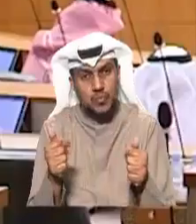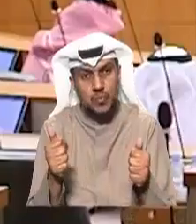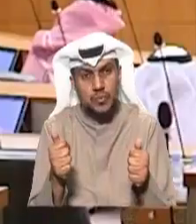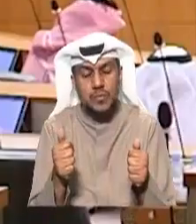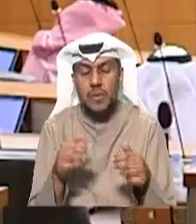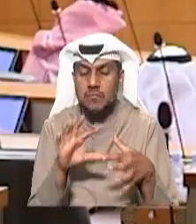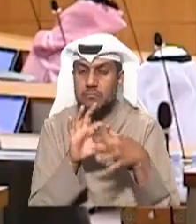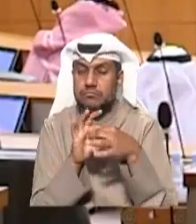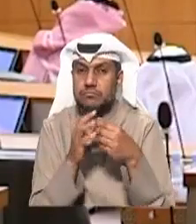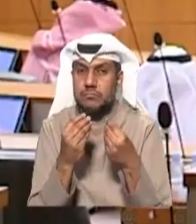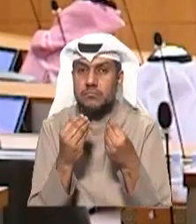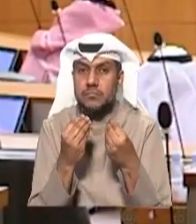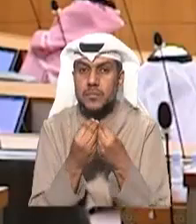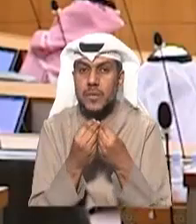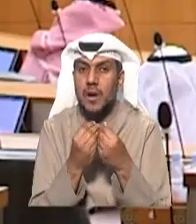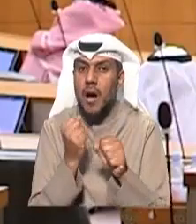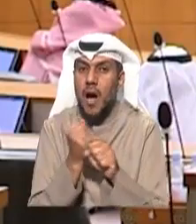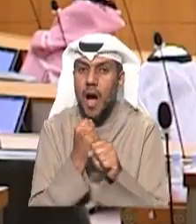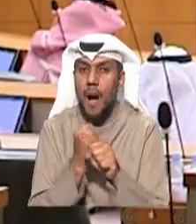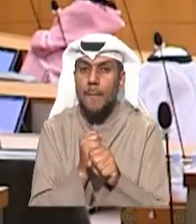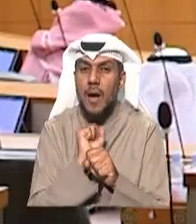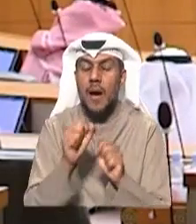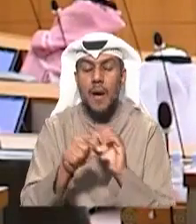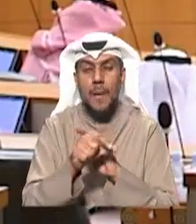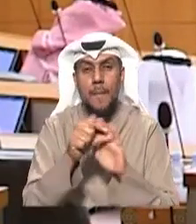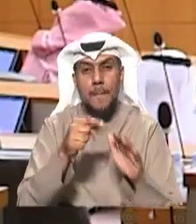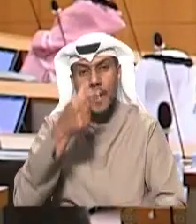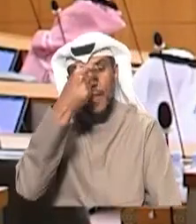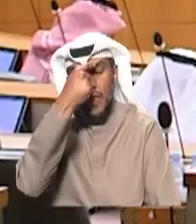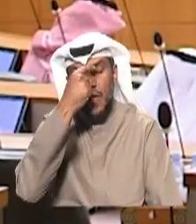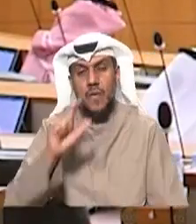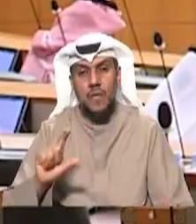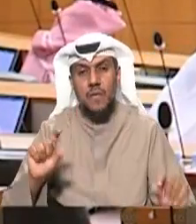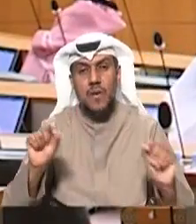في التعامل مع فيروس كورونا المستجد. نواف الشراكي، تلفزيون دولة الكويت.